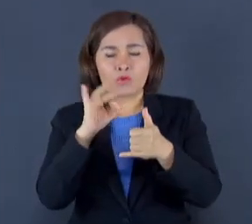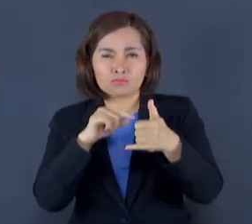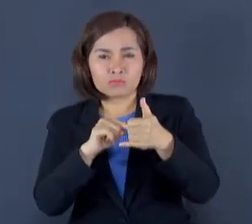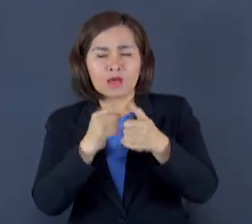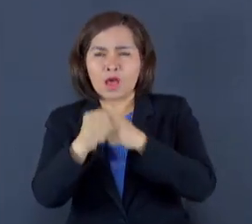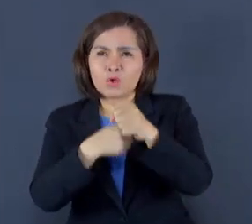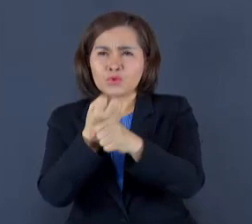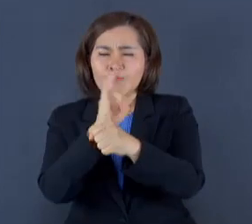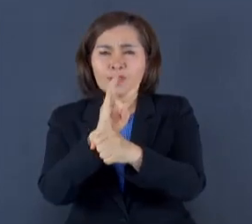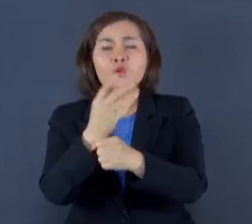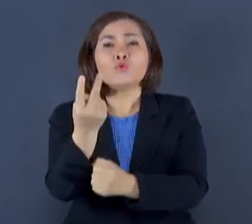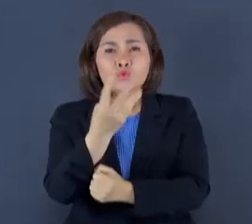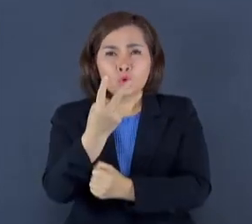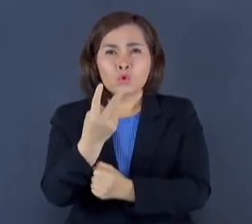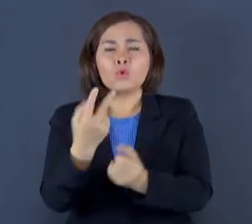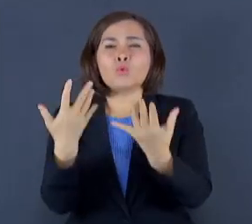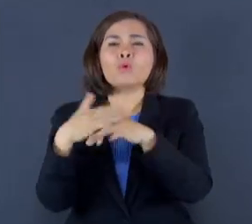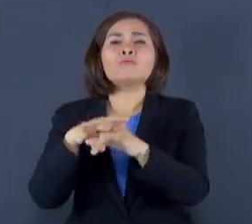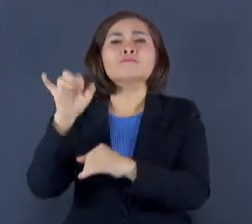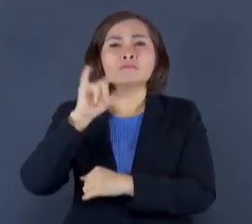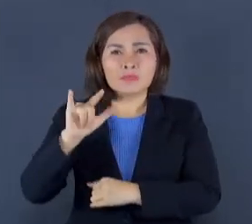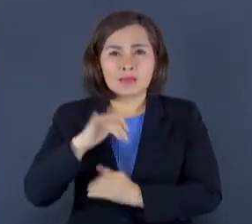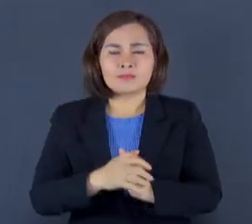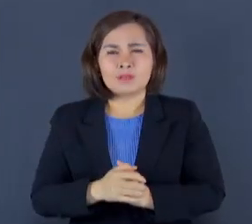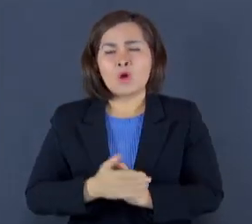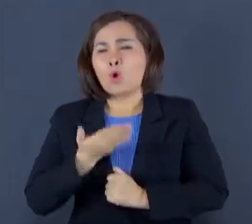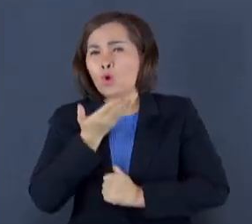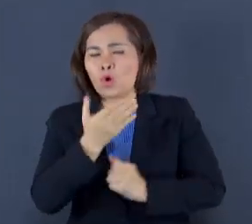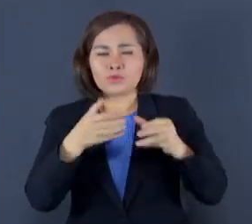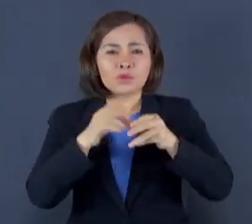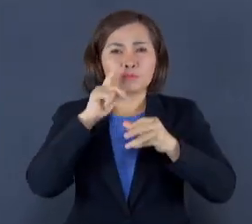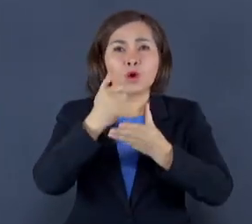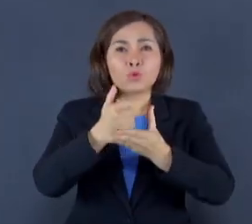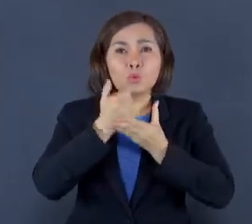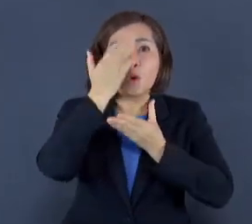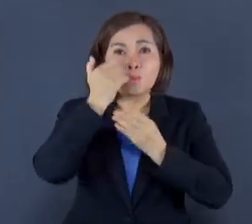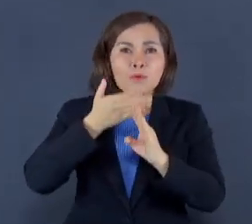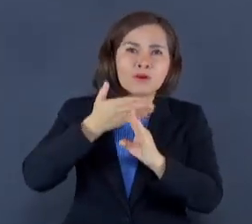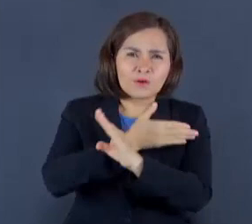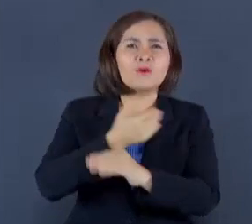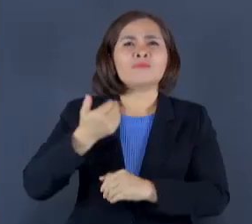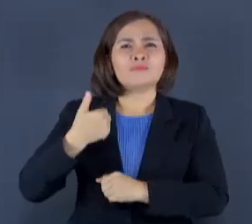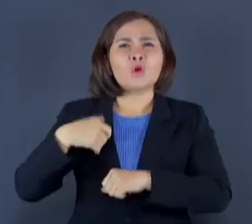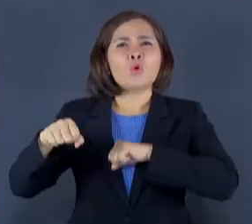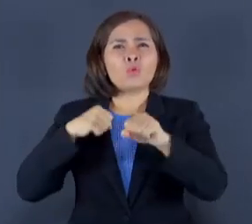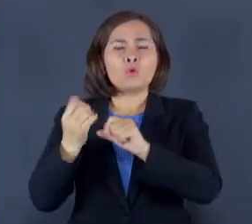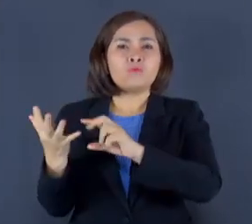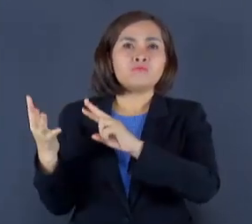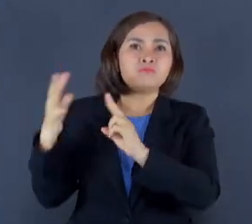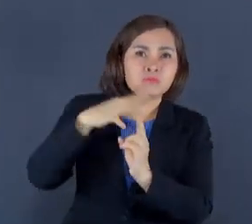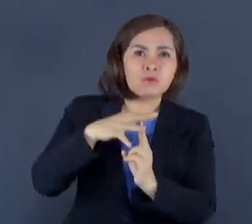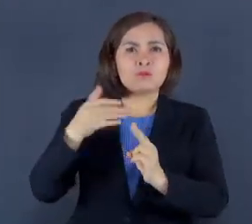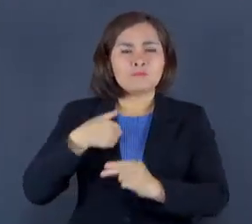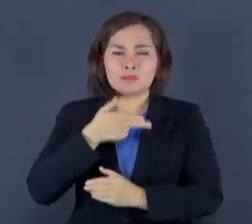อายุ17ปีเขาก็ไปกับญาติค่ะไปร้องสื่อมวลชนหลังจากถูกกลุ่มวัยรุ่นในพื้นที่มารุมทำร้ายมี